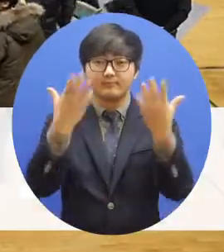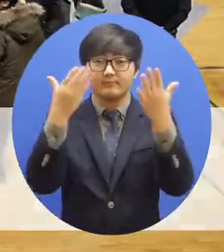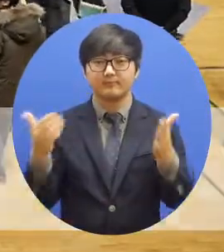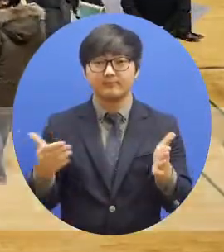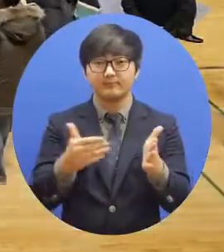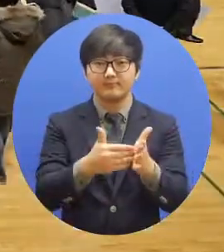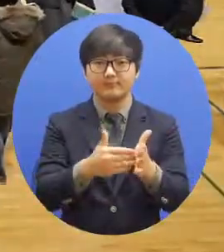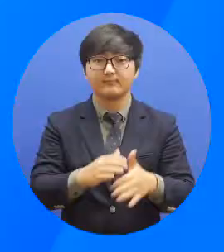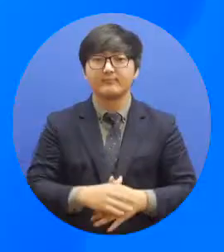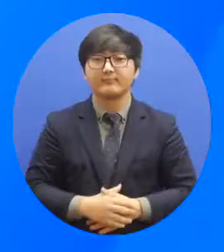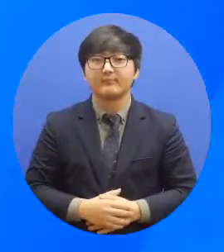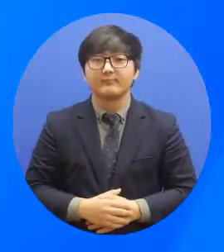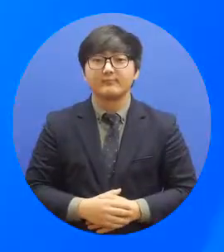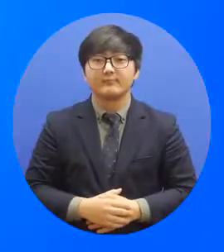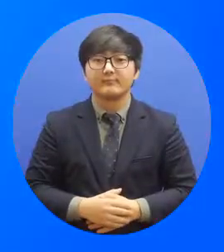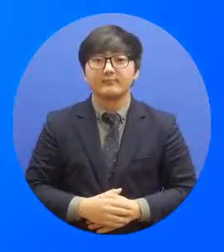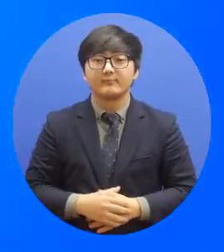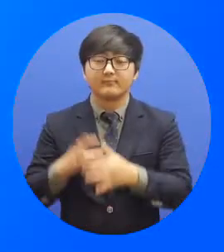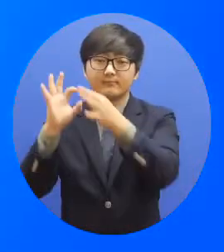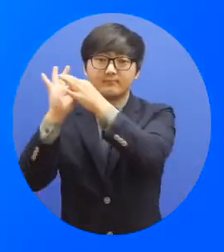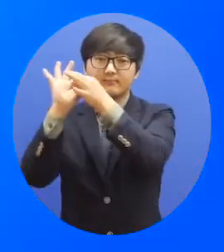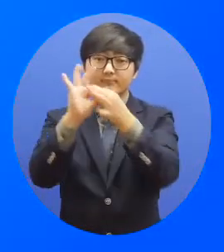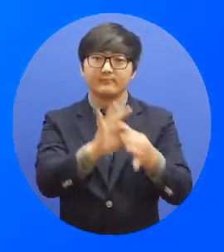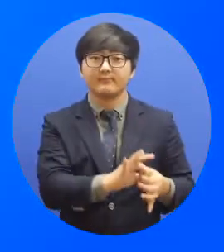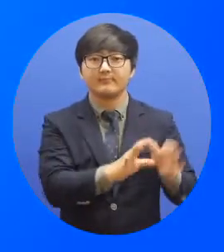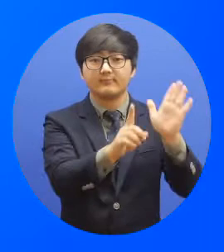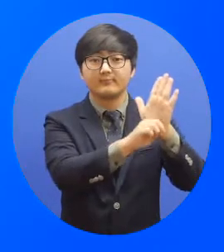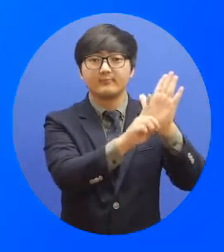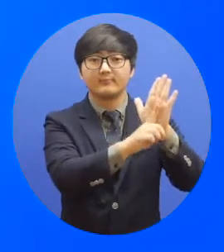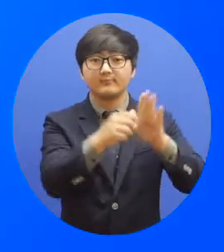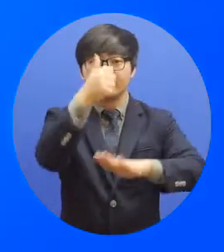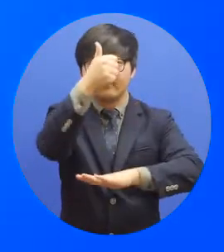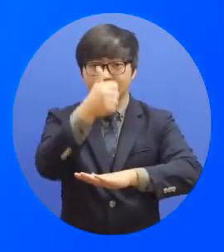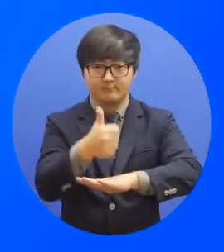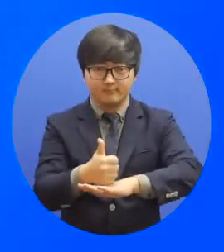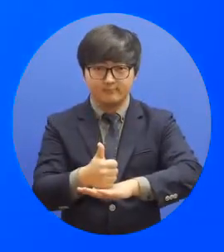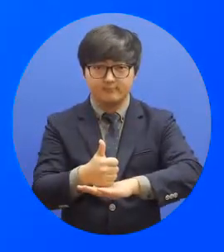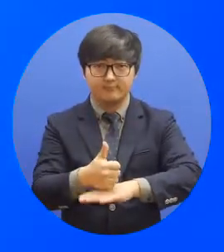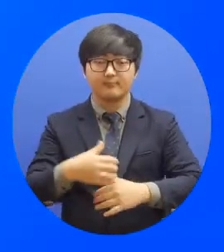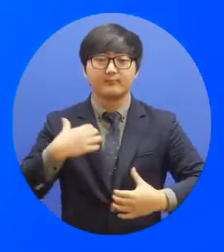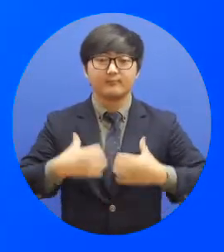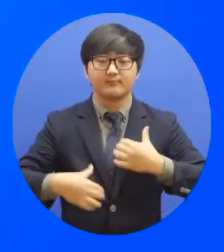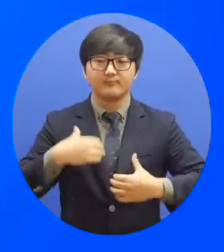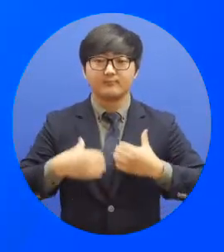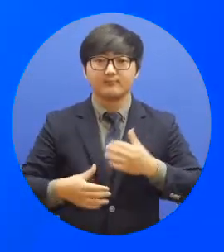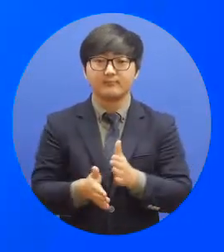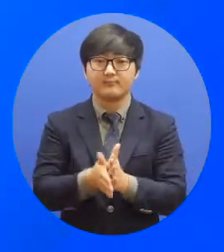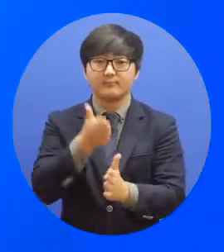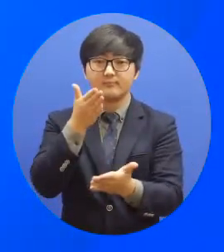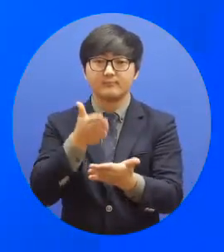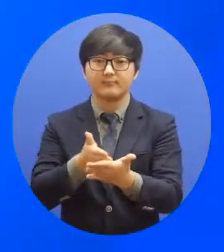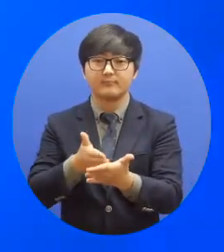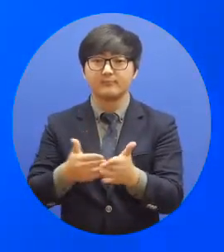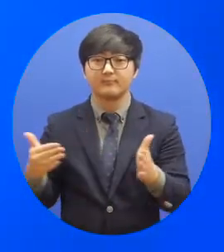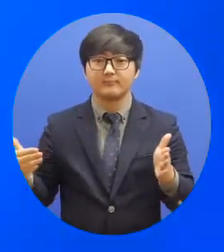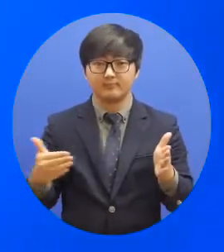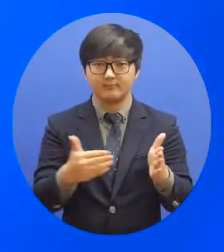자아냈습니다. 이어서 전해드리는 시정알림 게시판과 취업뉴스를 끝으로 흥미진진 공주